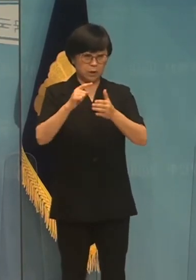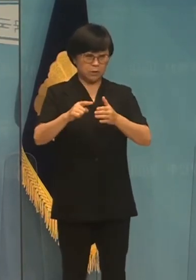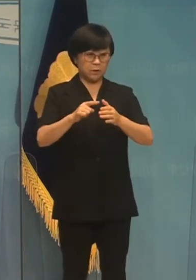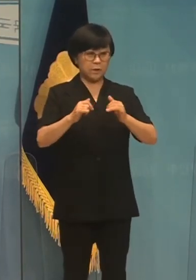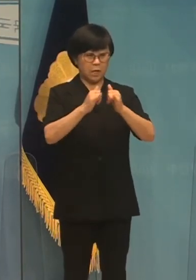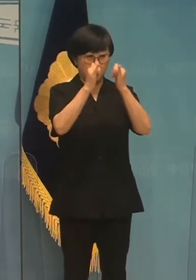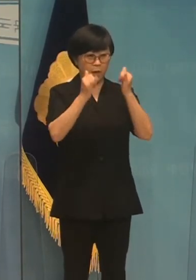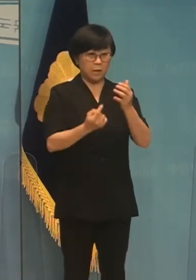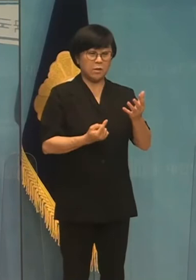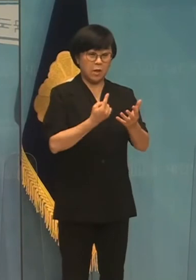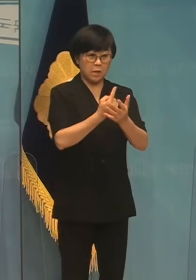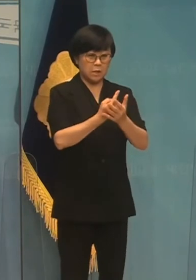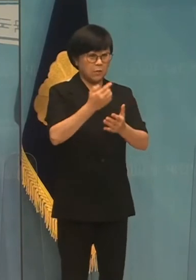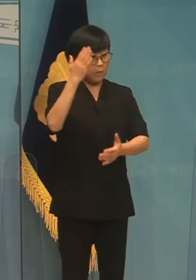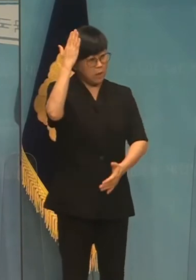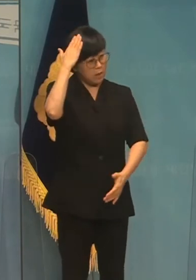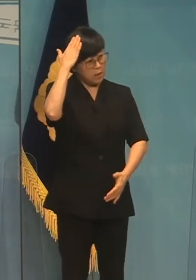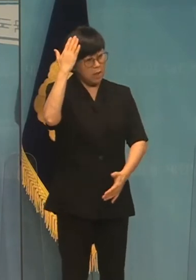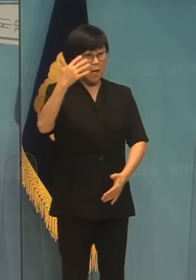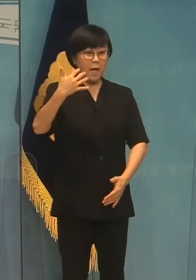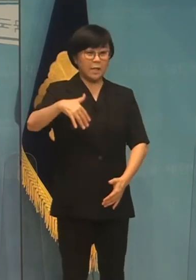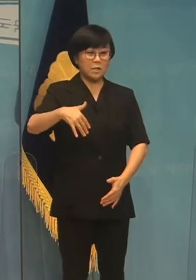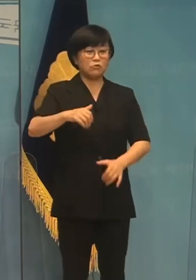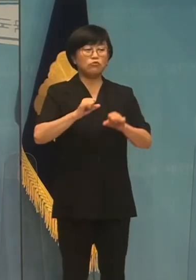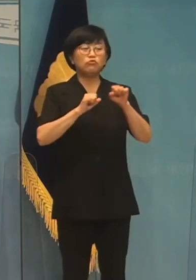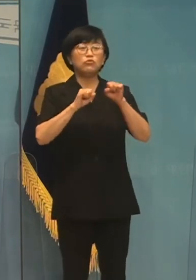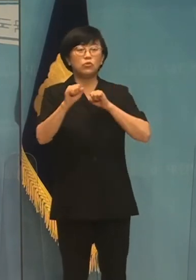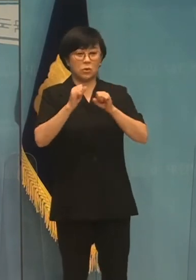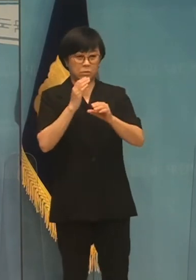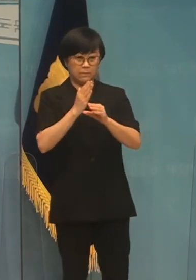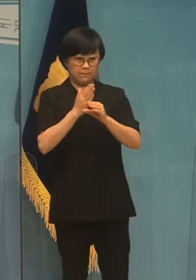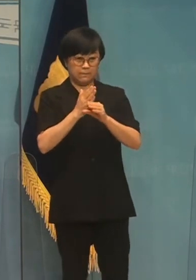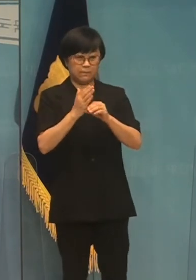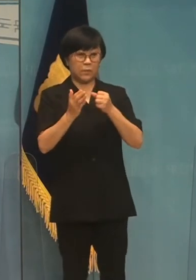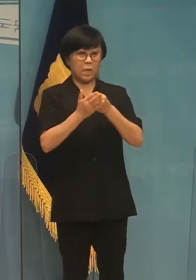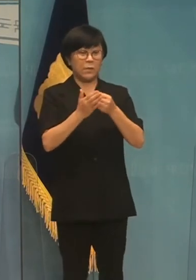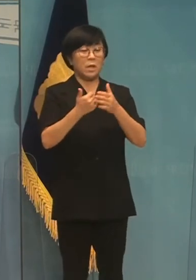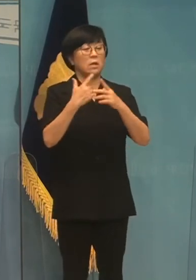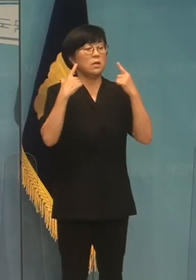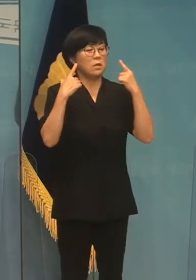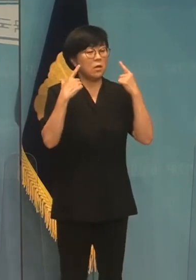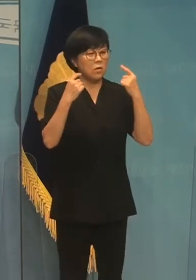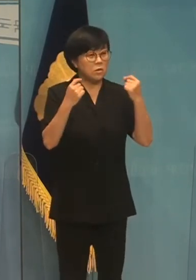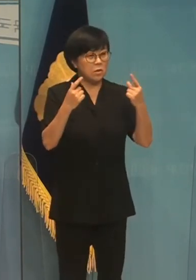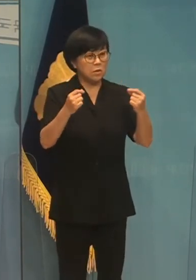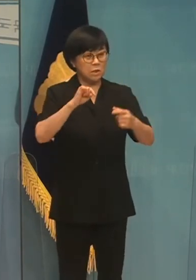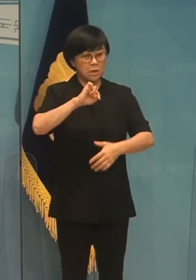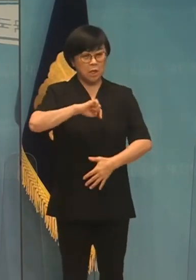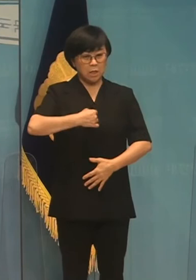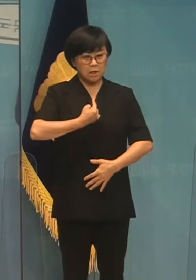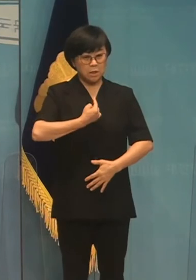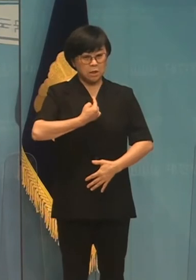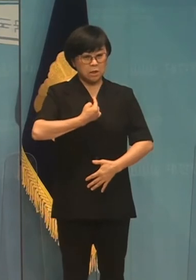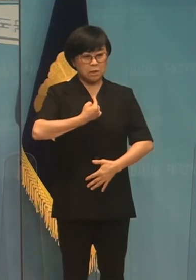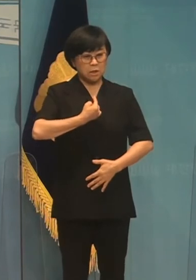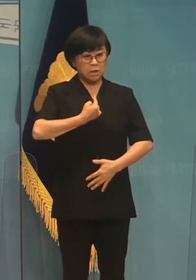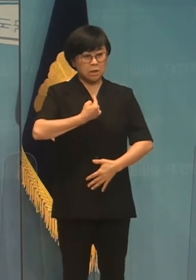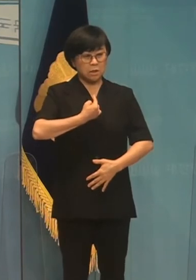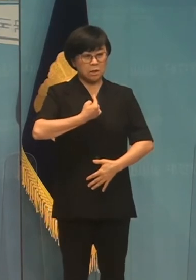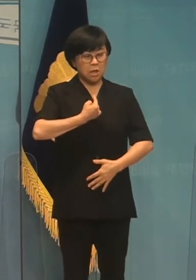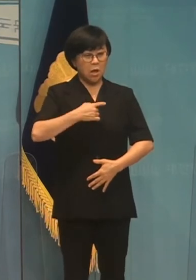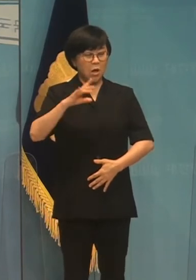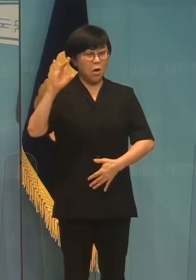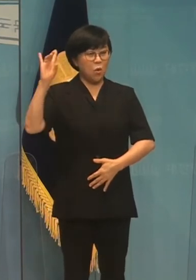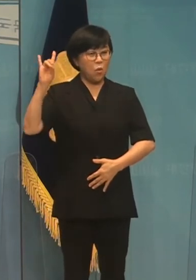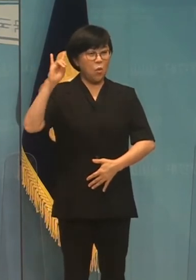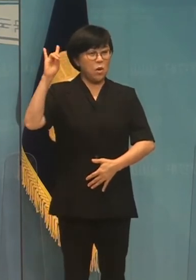되었지만 그들의 머리는 아직 운동권입니다. 그래서 그들은 여전히 자신들이 골리앗과